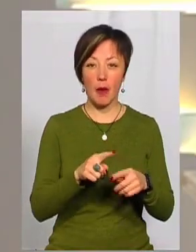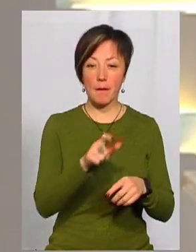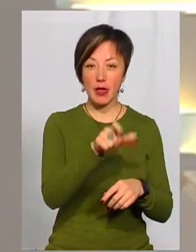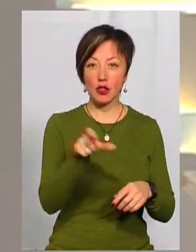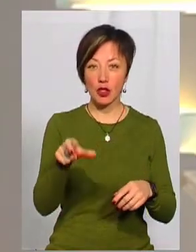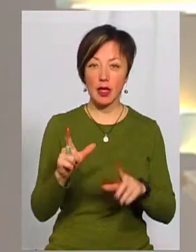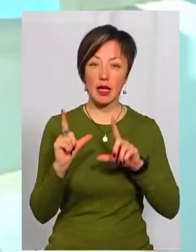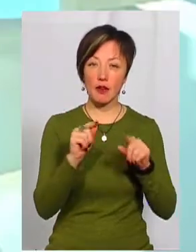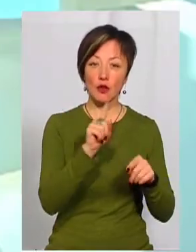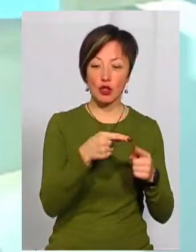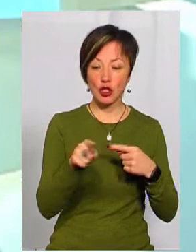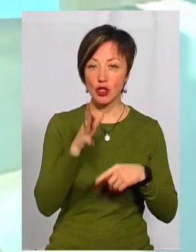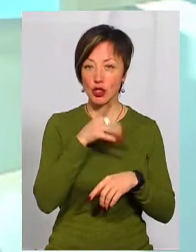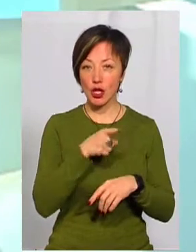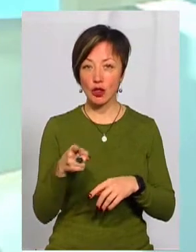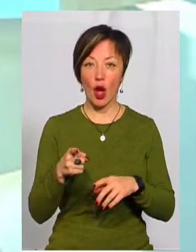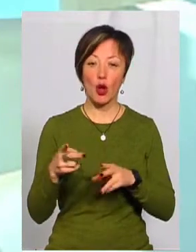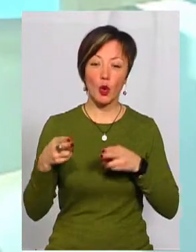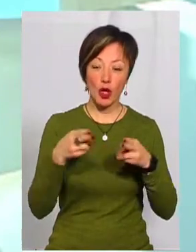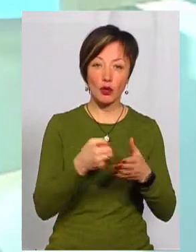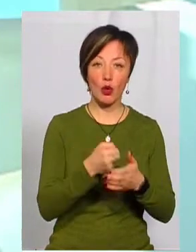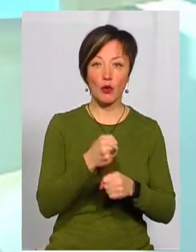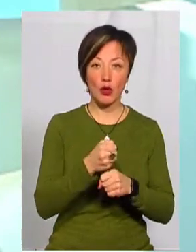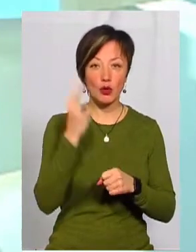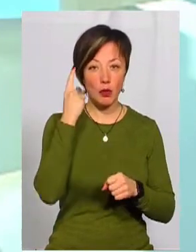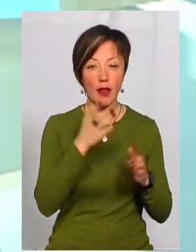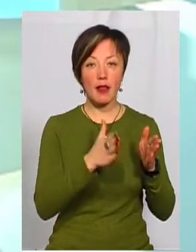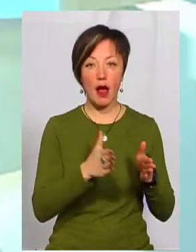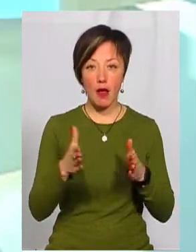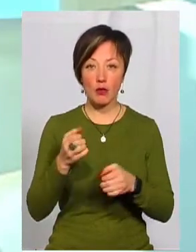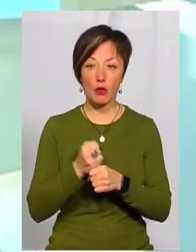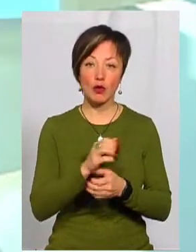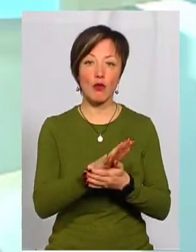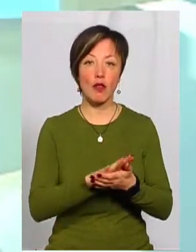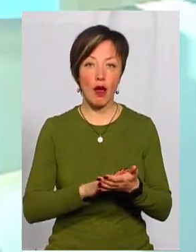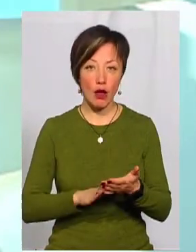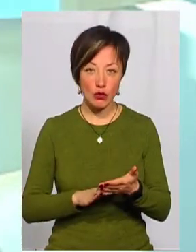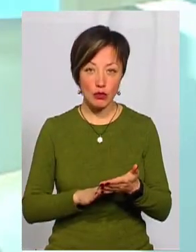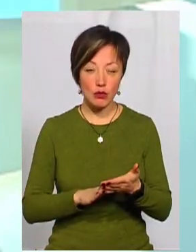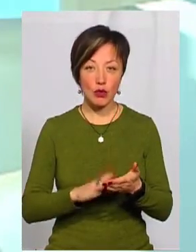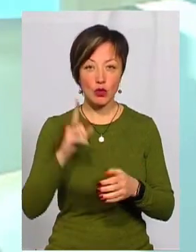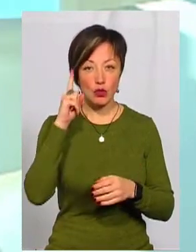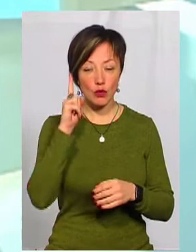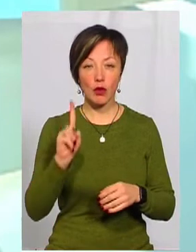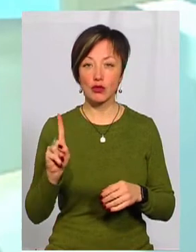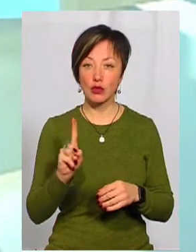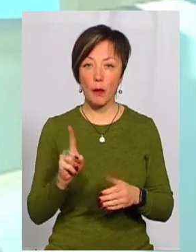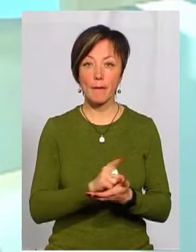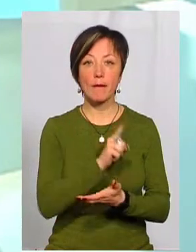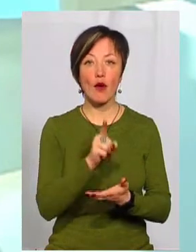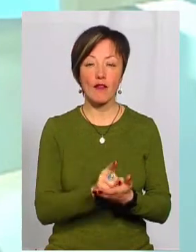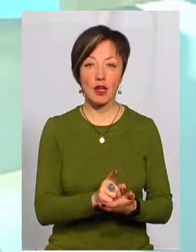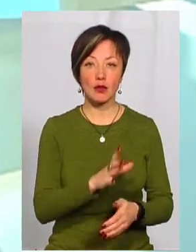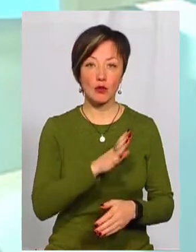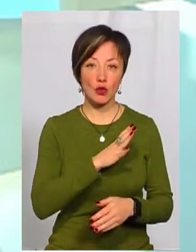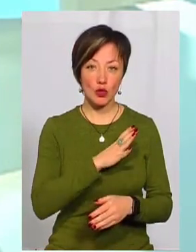для того, щоб добратися до роботи. Я думаю, що ми наладимо ту роботу і в подальшому, я думаю, що він повинен